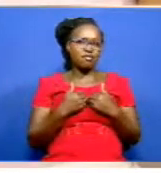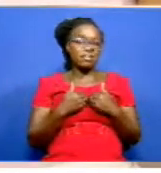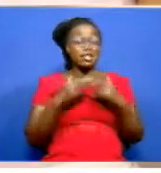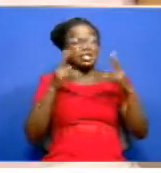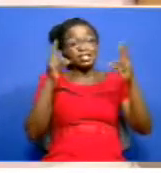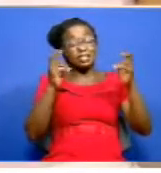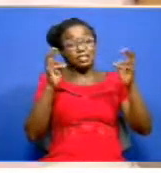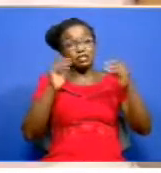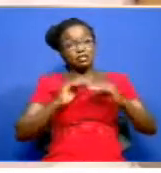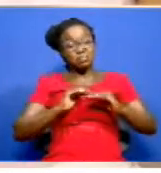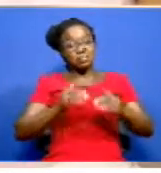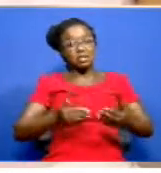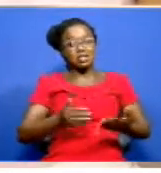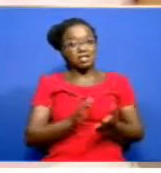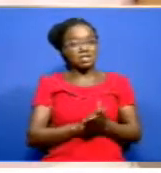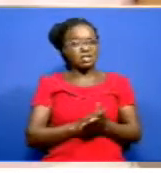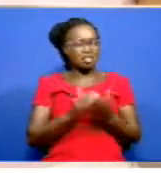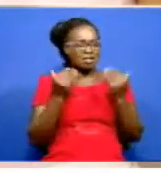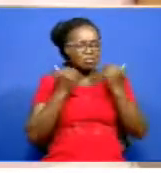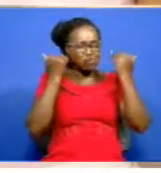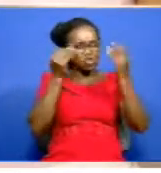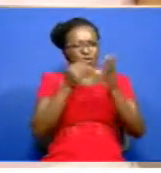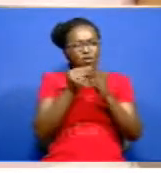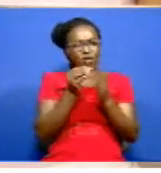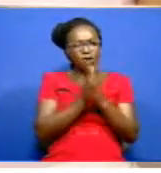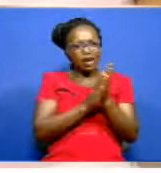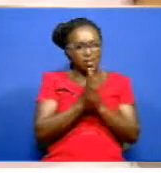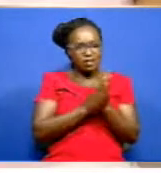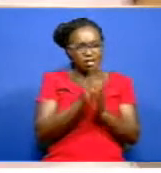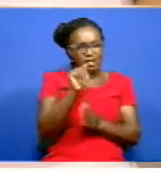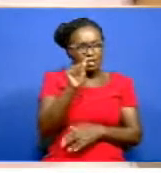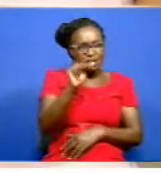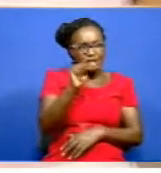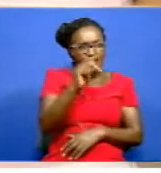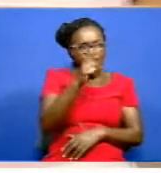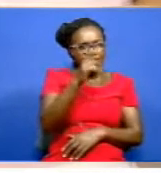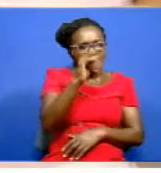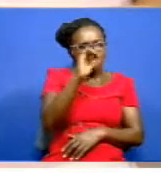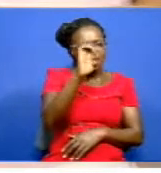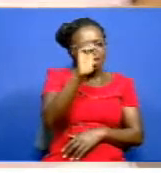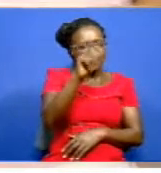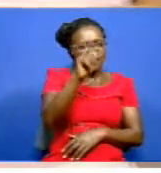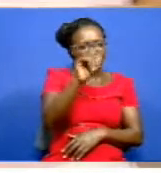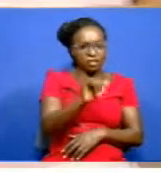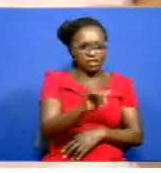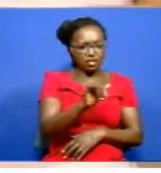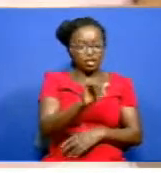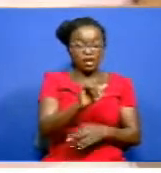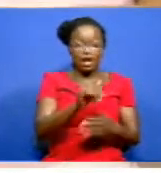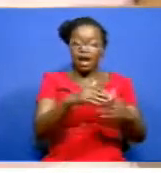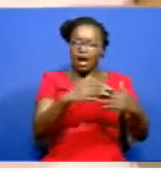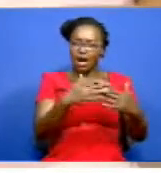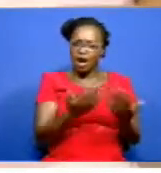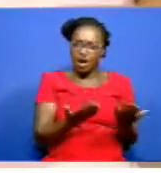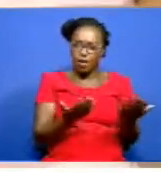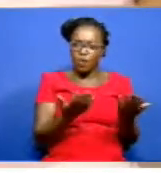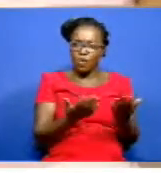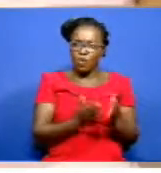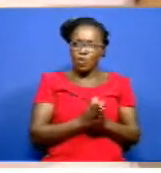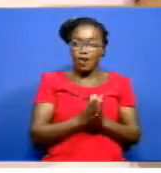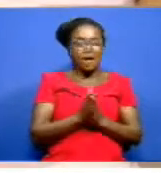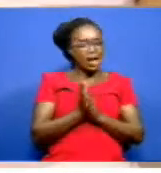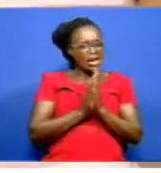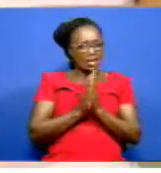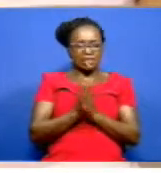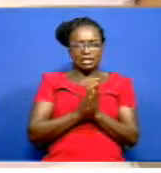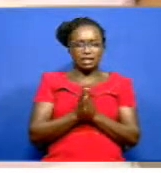issue ambayo ni ya depression ama ni anxiety. Tuanze anxiety, Esther. Anxiety iko vipi haswa? So